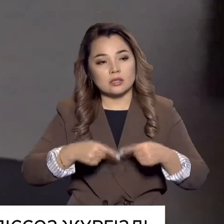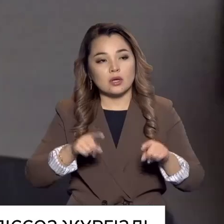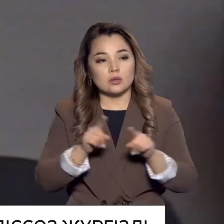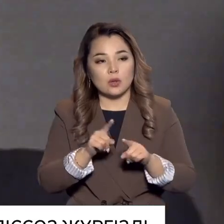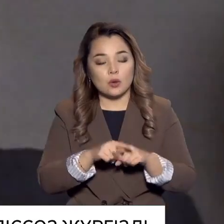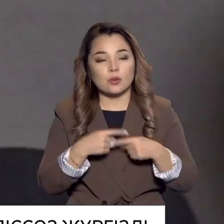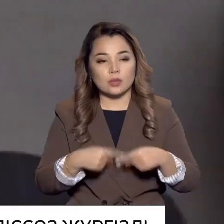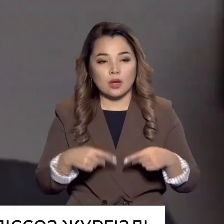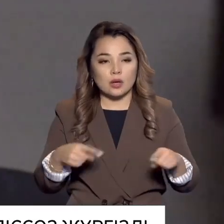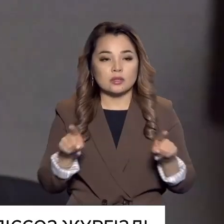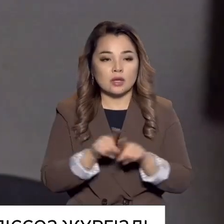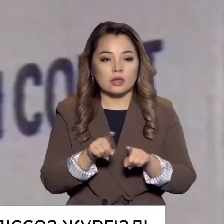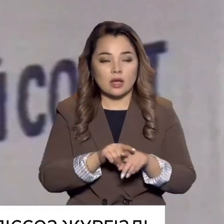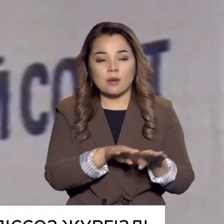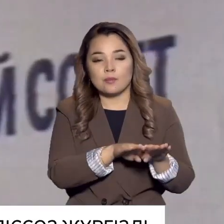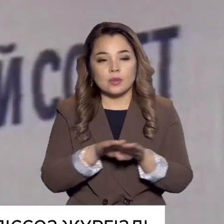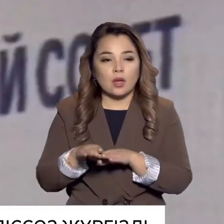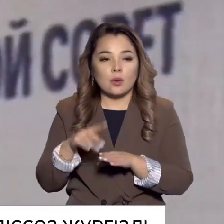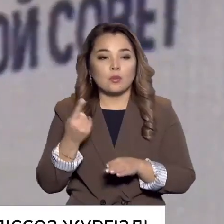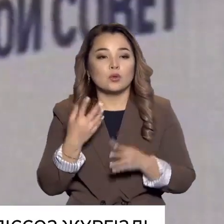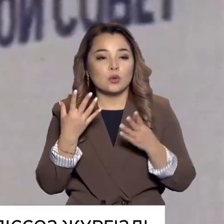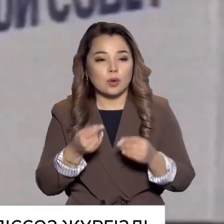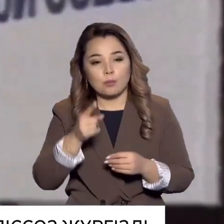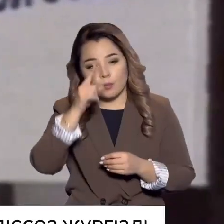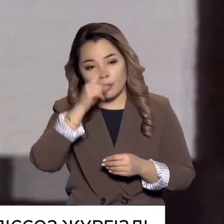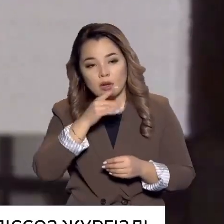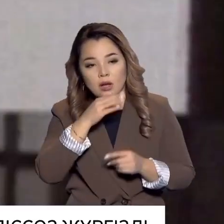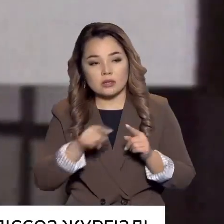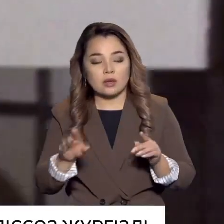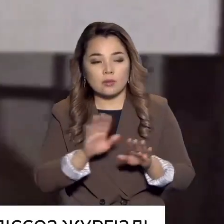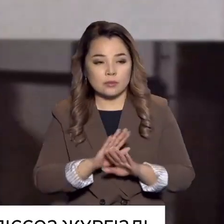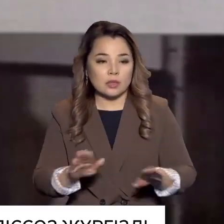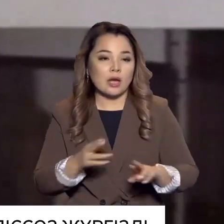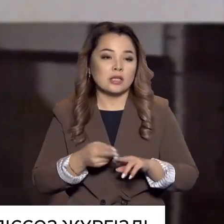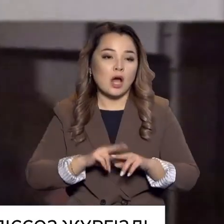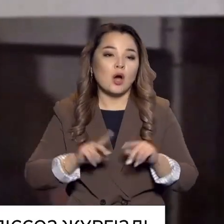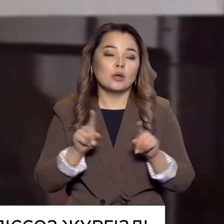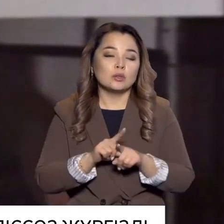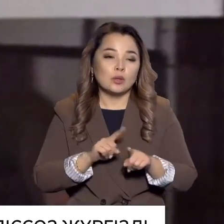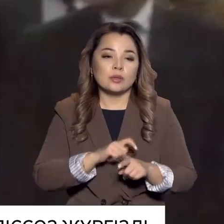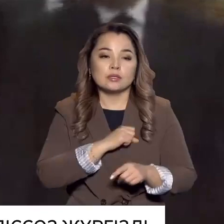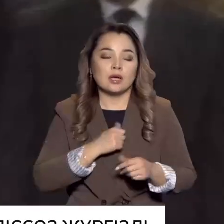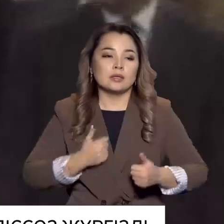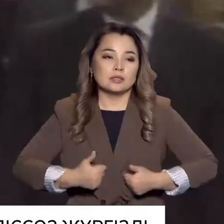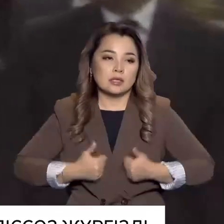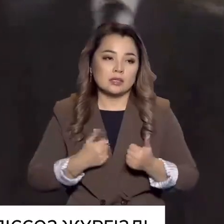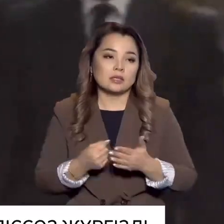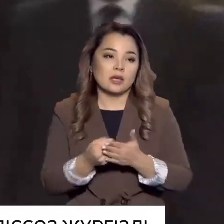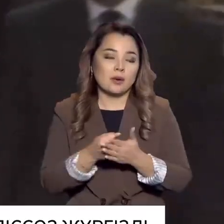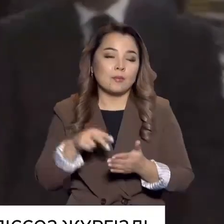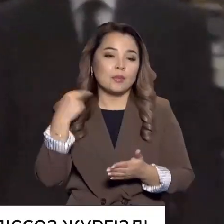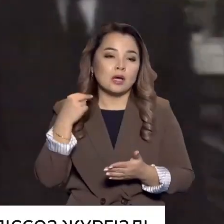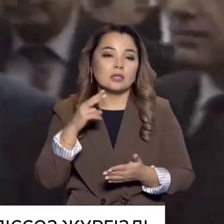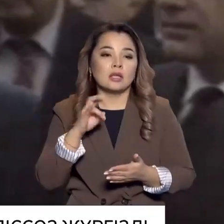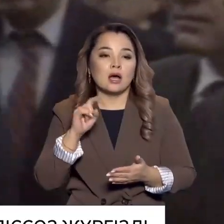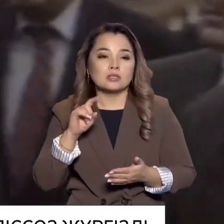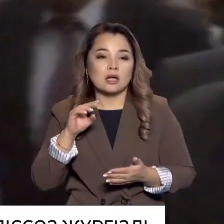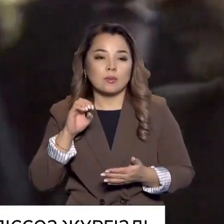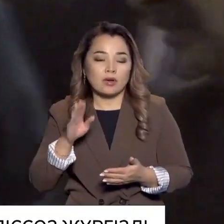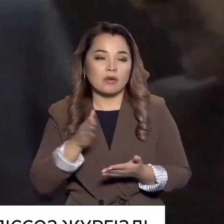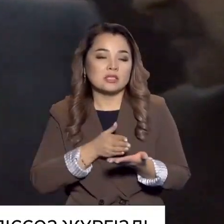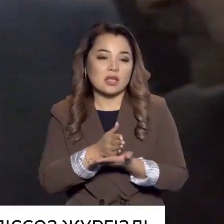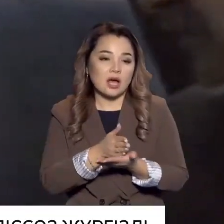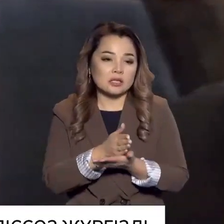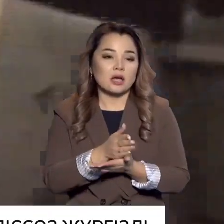шығарып, өзгелермен терезесі теңету бір күннің немесе бір айдың шаруасы емес. Дегенмен, іске батыл кіріскен президент Назарбаевтың саяси